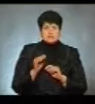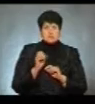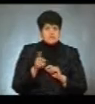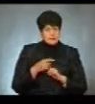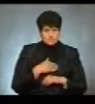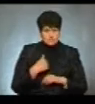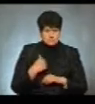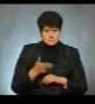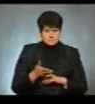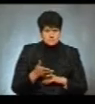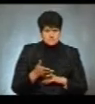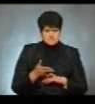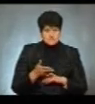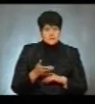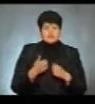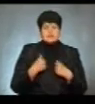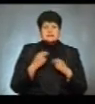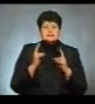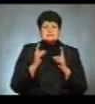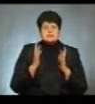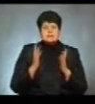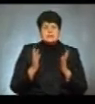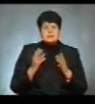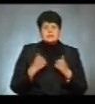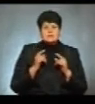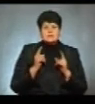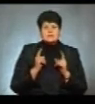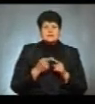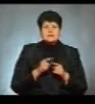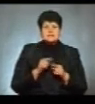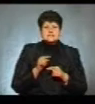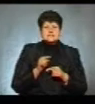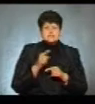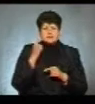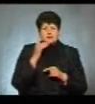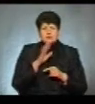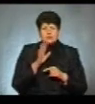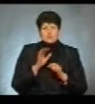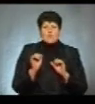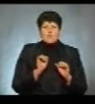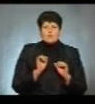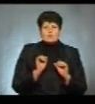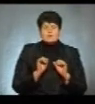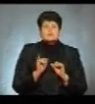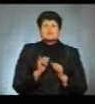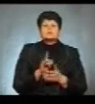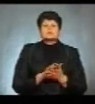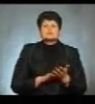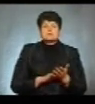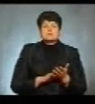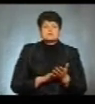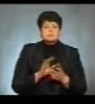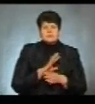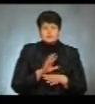хочете? Треба зібрати людей? Я не знаю. Ви знаєте, я навіть над цим не задумувалася. Управитель і що тоді? То ми не